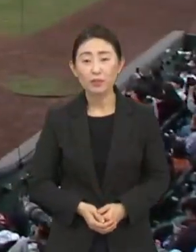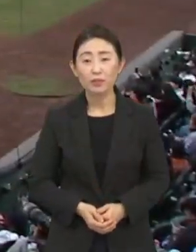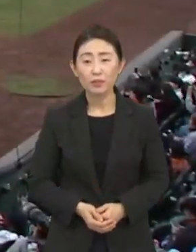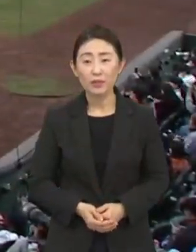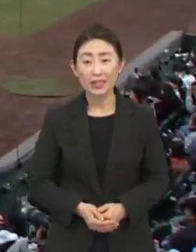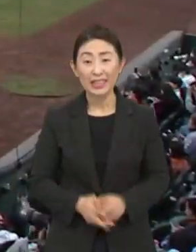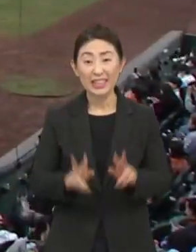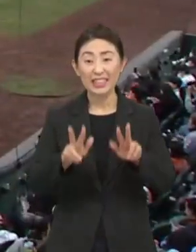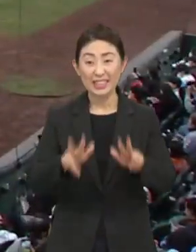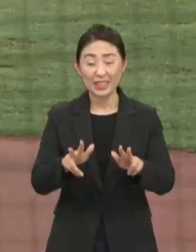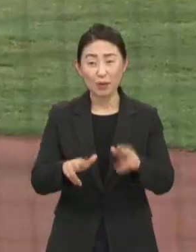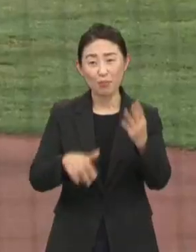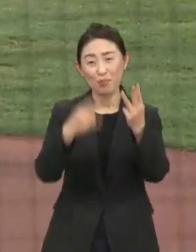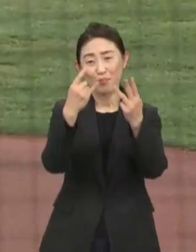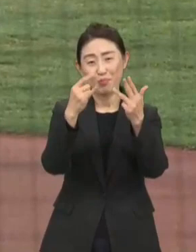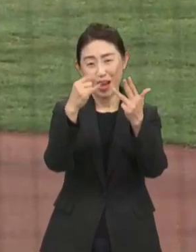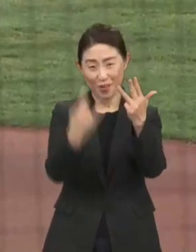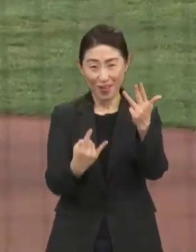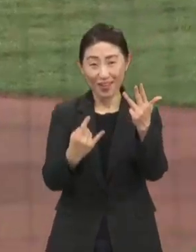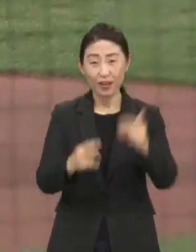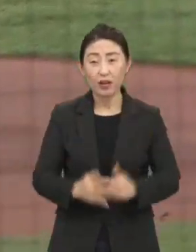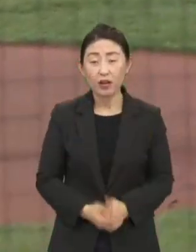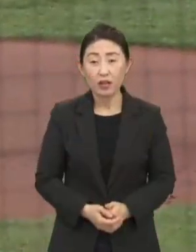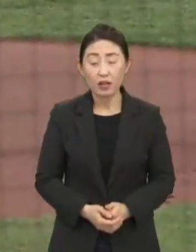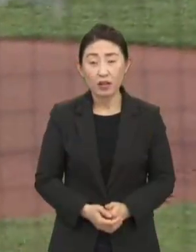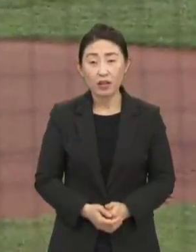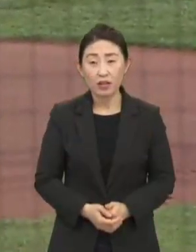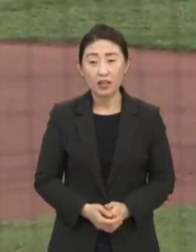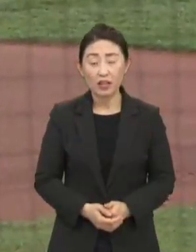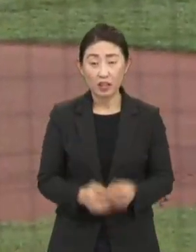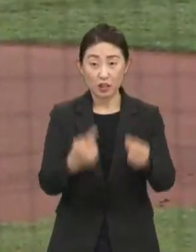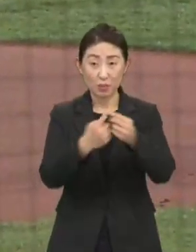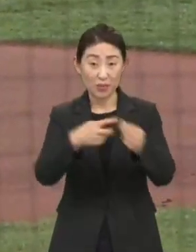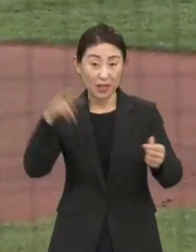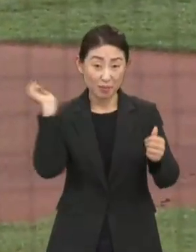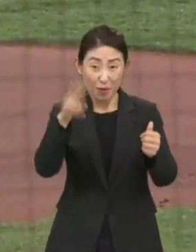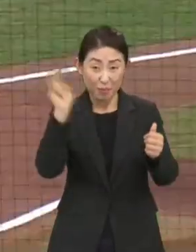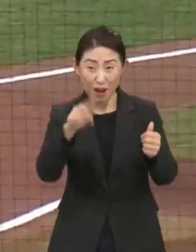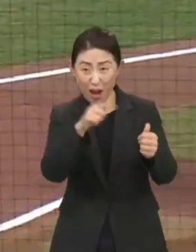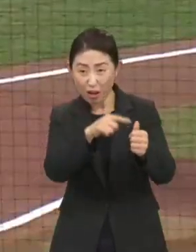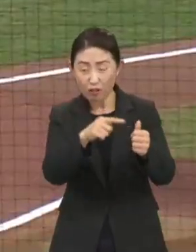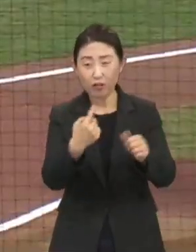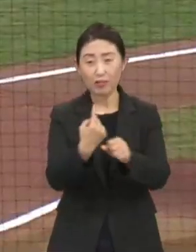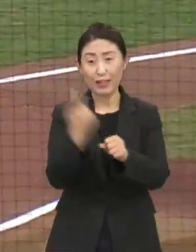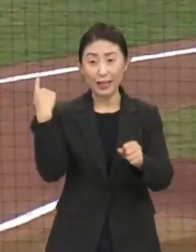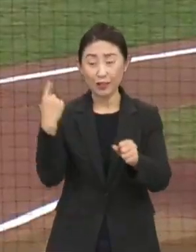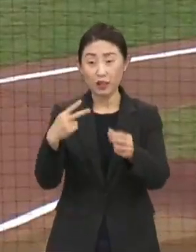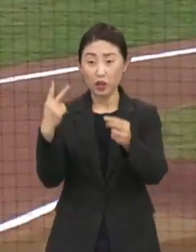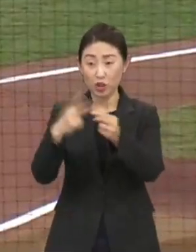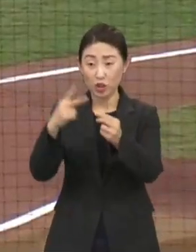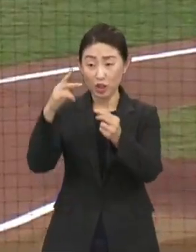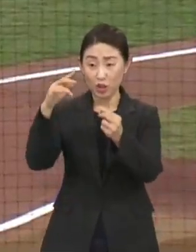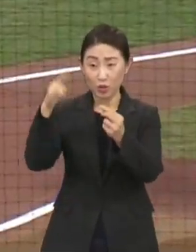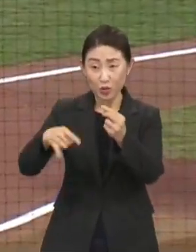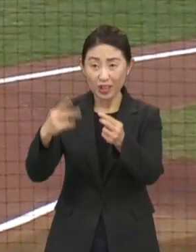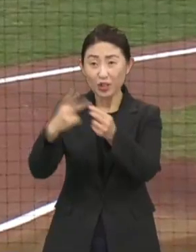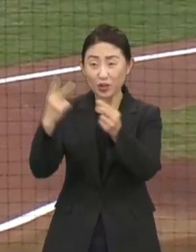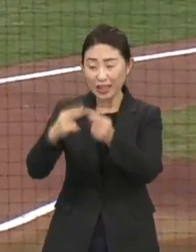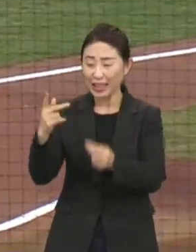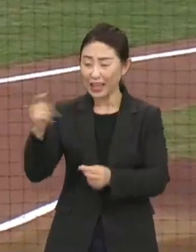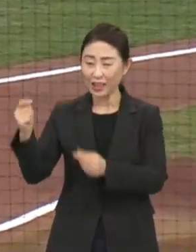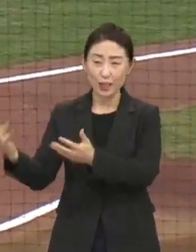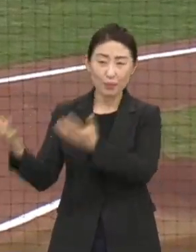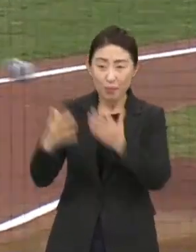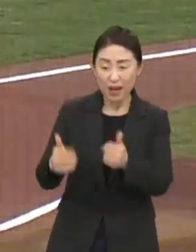네, 현재 경기 8회가 진행 중인 가운데 한화는 선발 류현진의 호투 속에 지난해 준우승팀 KT위즈와